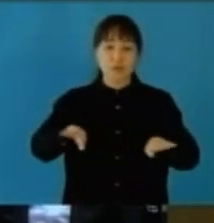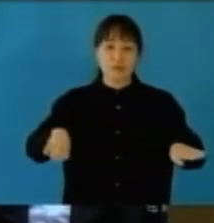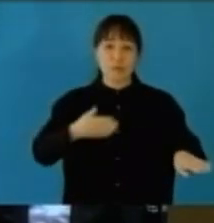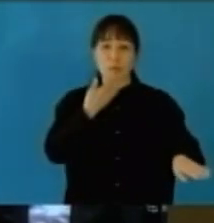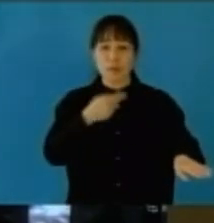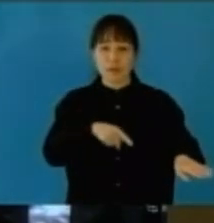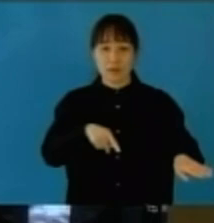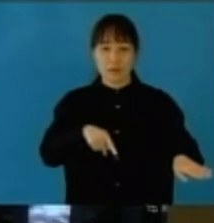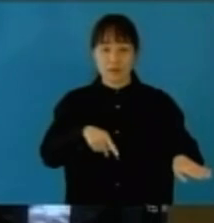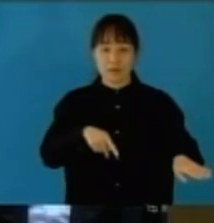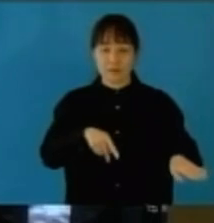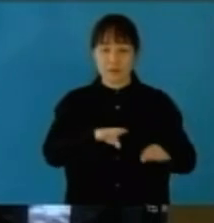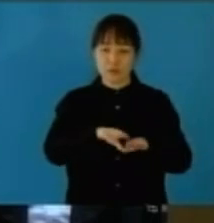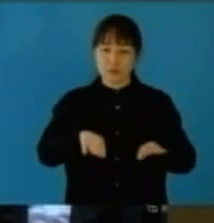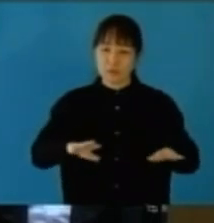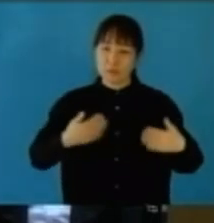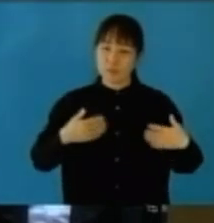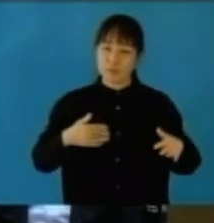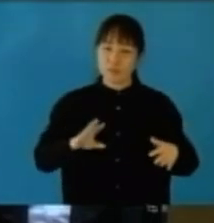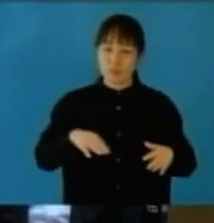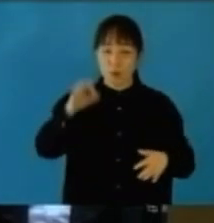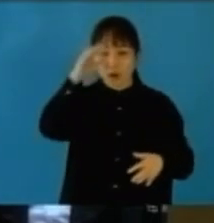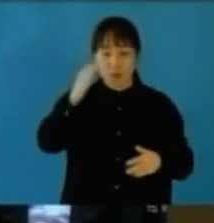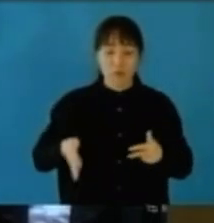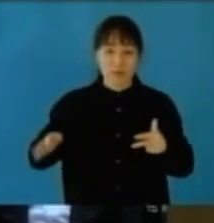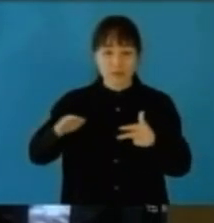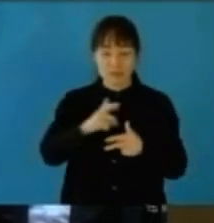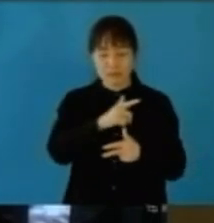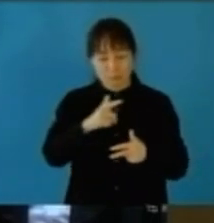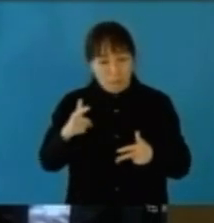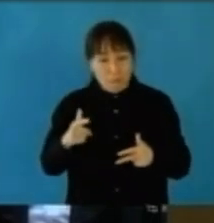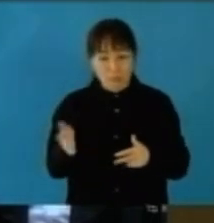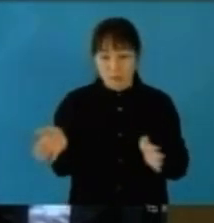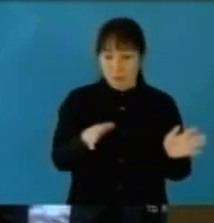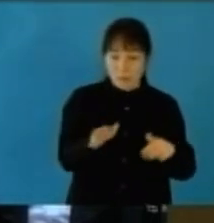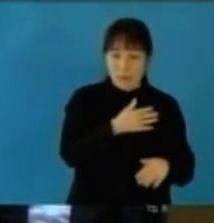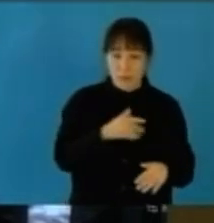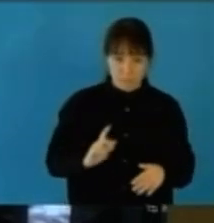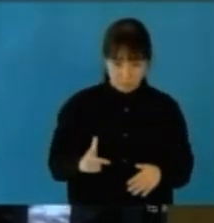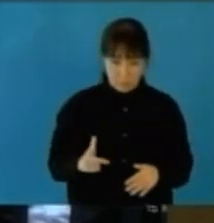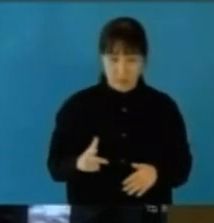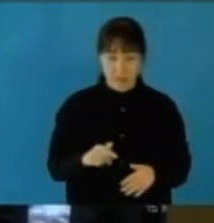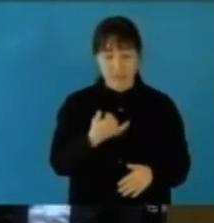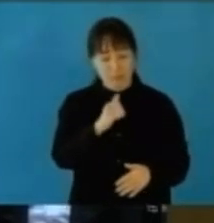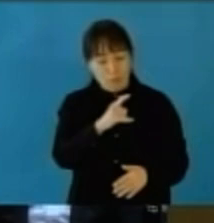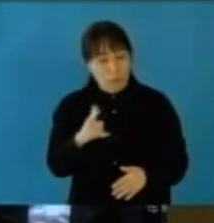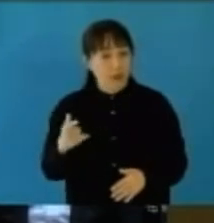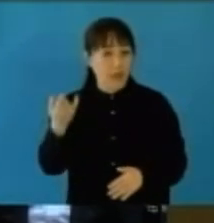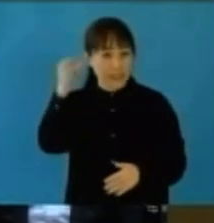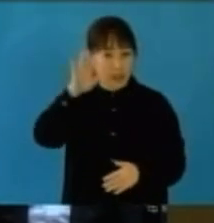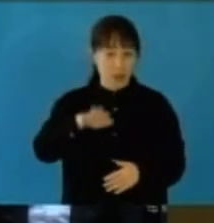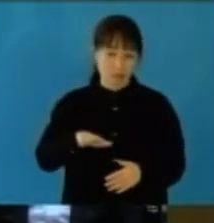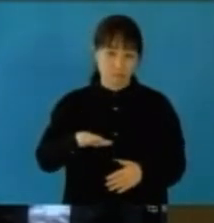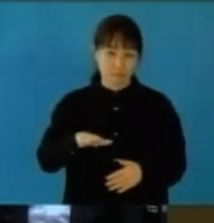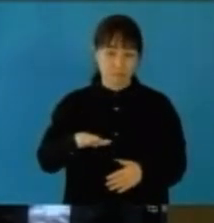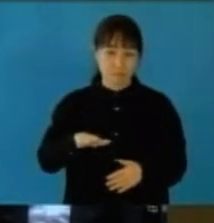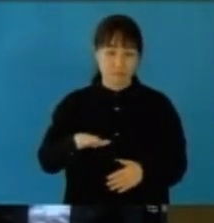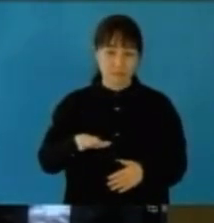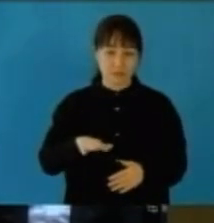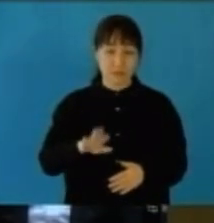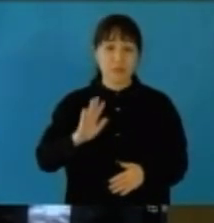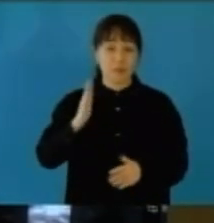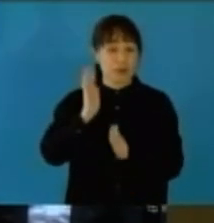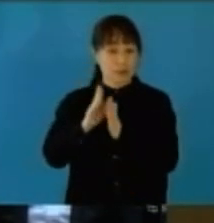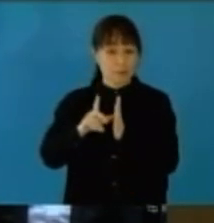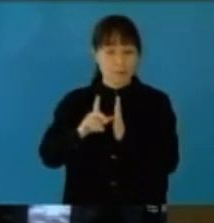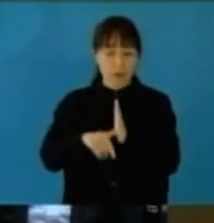と、ちょっと駐車場じゃなくても観光施設とかいろんな要素があるんじゃないかって、そういったさまざまな声があるわけですよ。しかし今県はスポーツコンベンションセンター